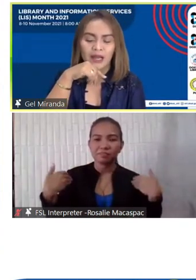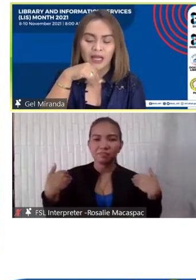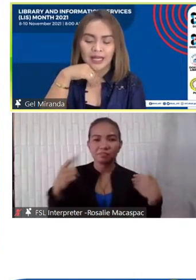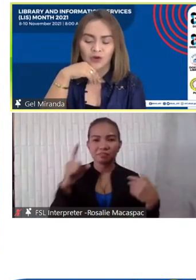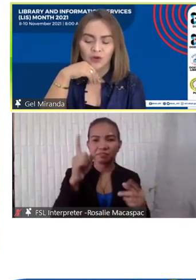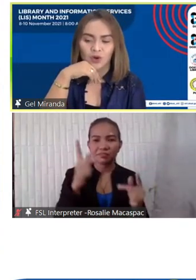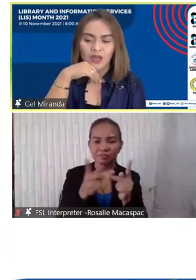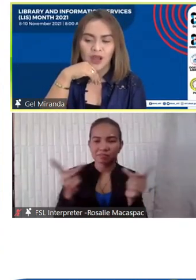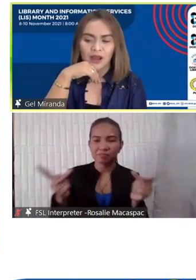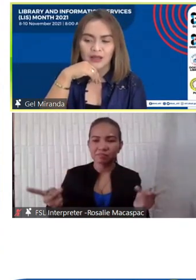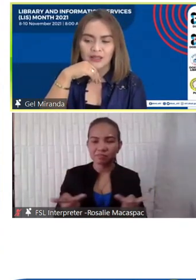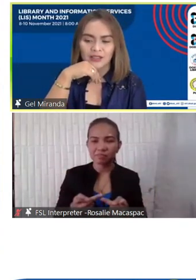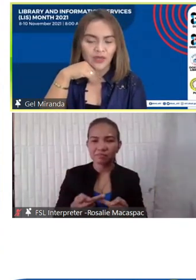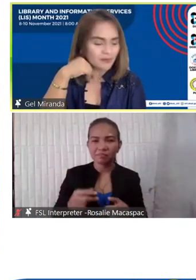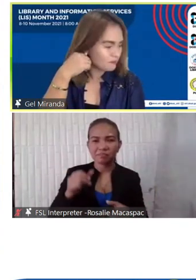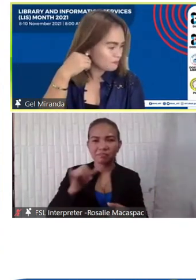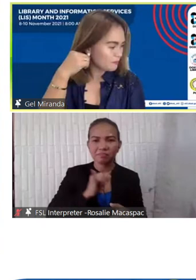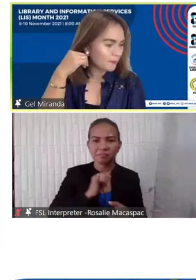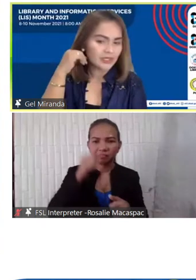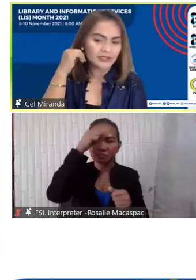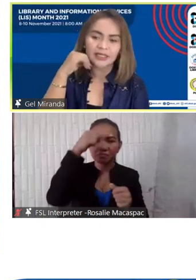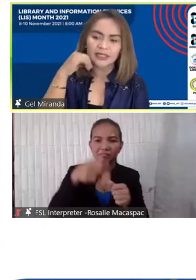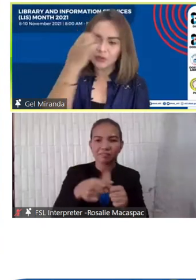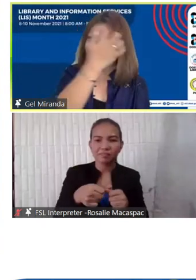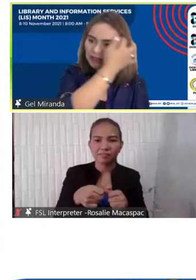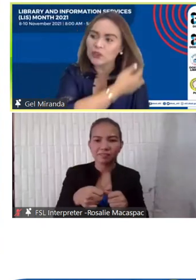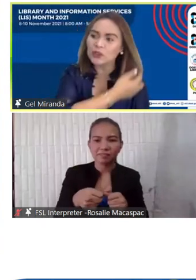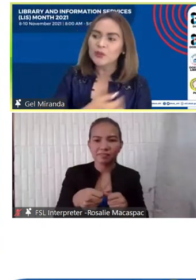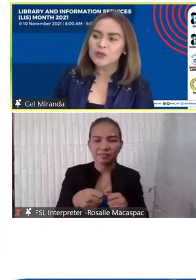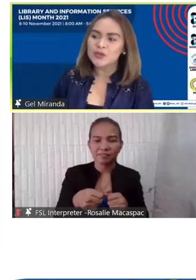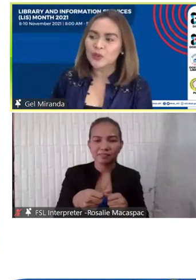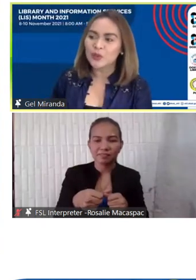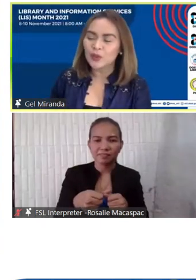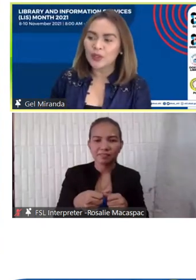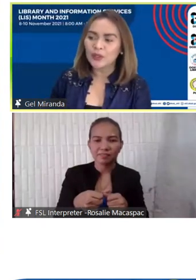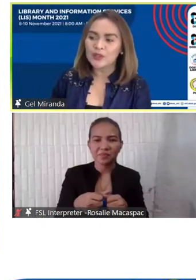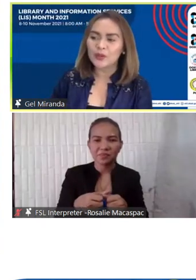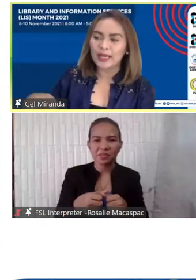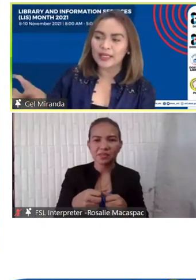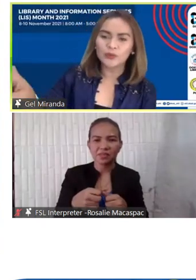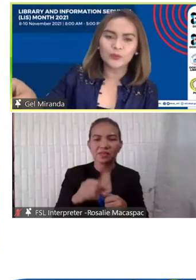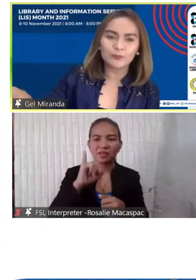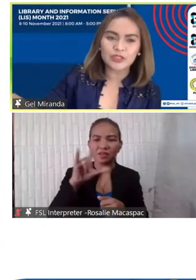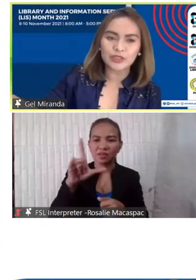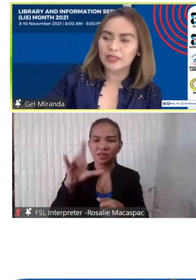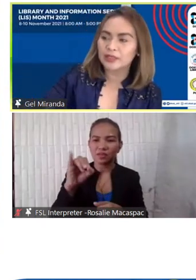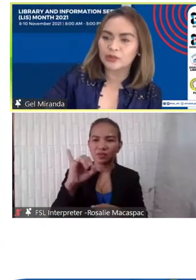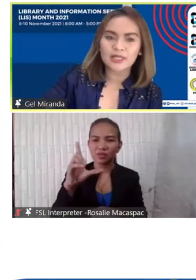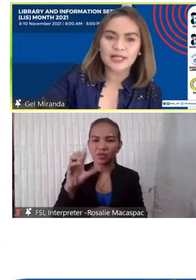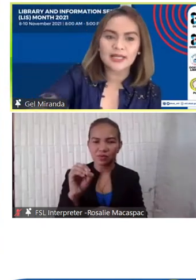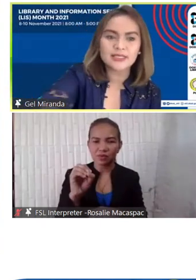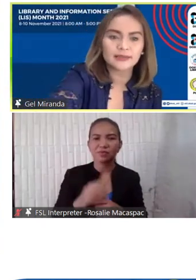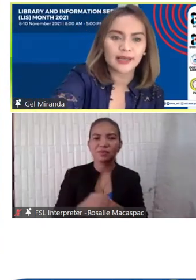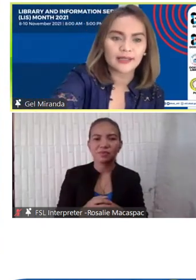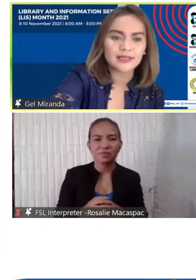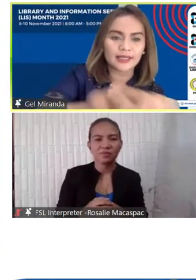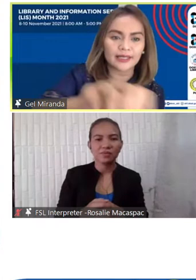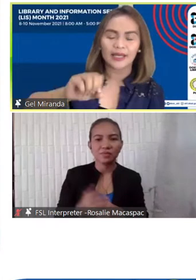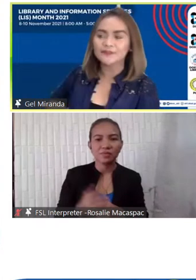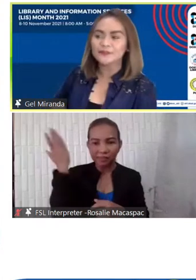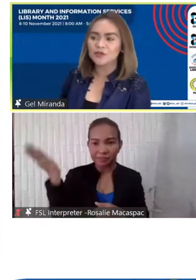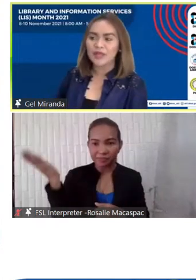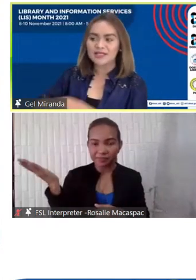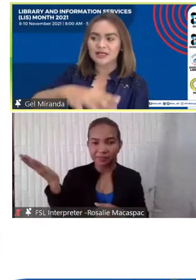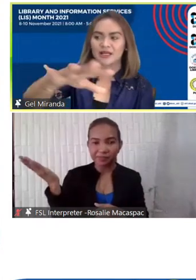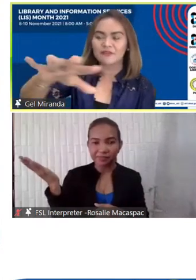kung maaalala ko, ito ay part ng Iloilo. So itong picture na ito na nasa itaas,